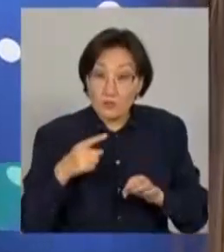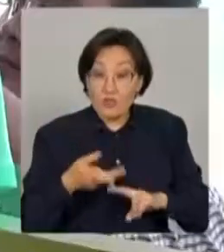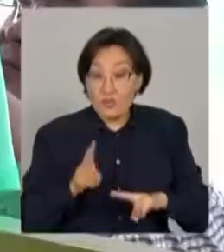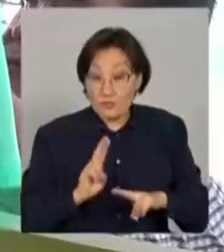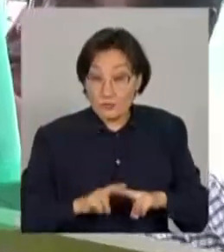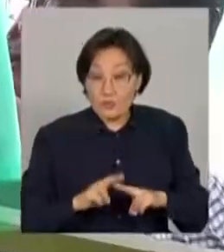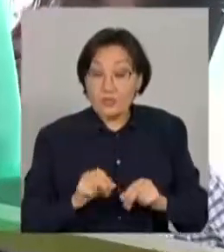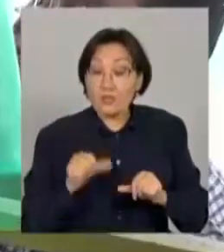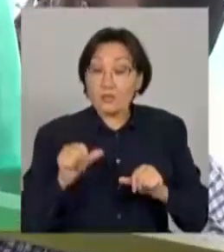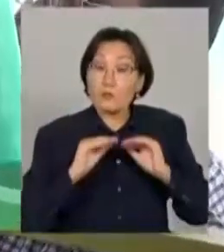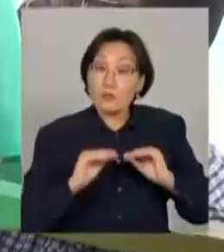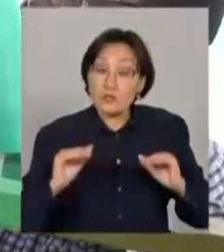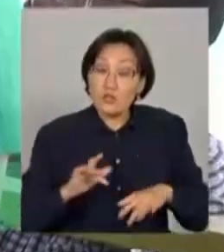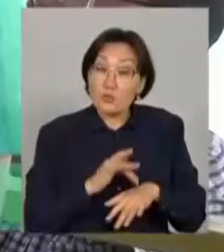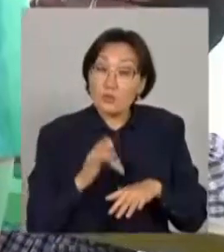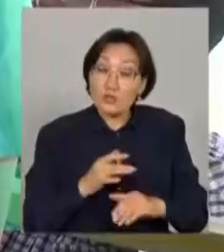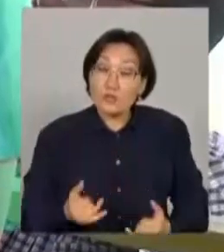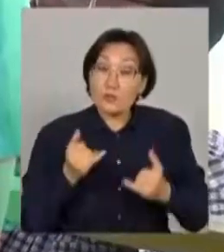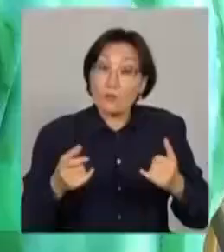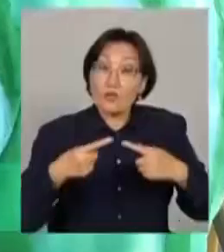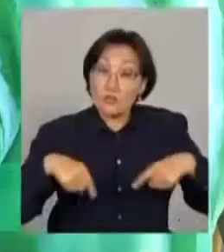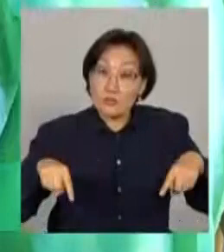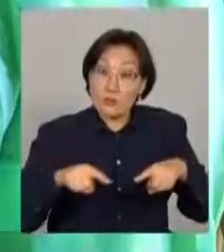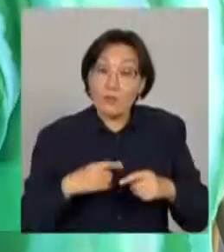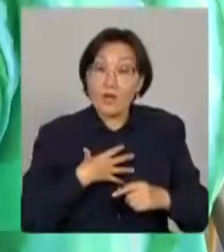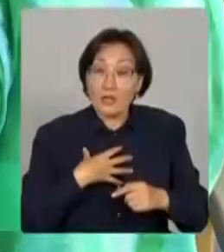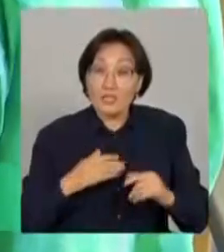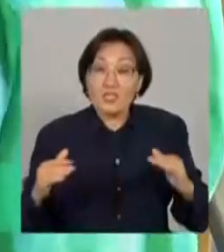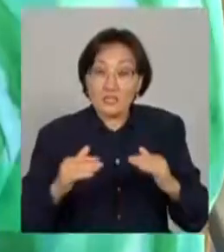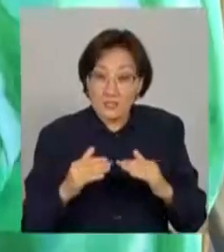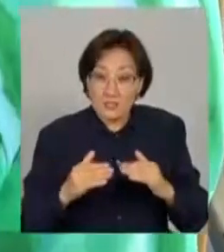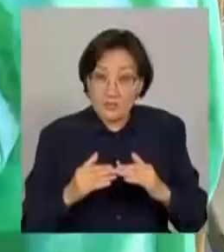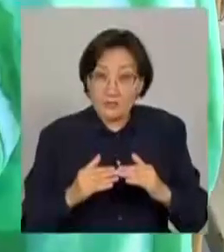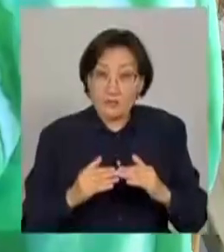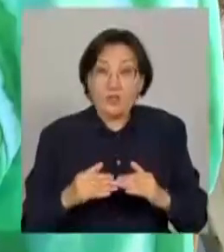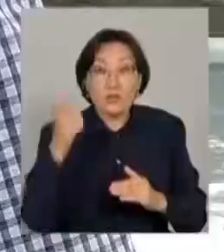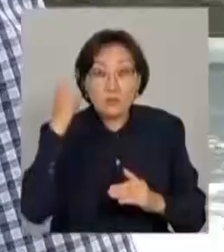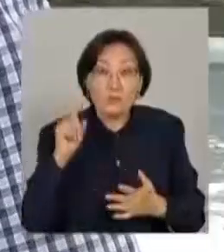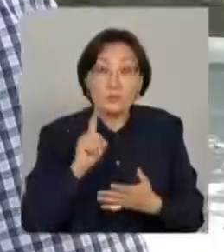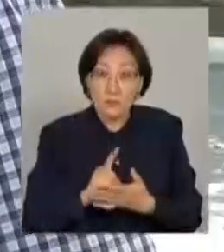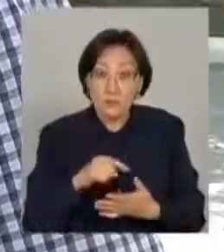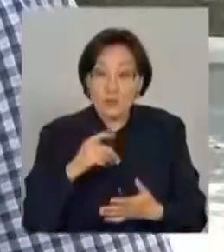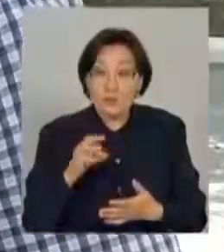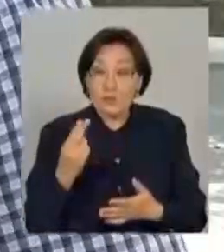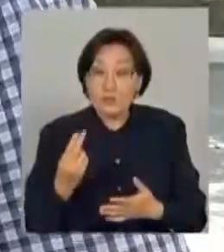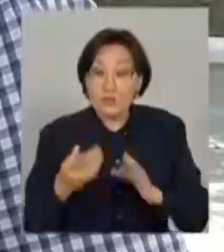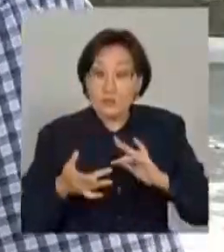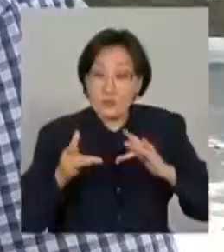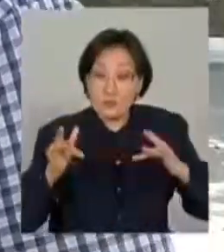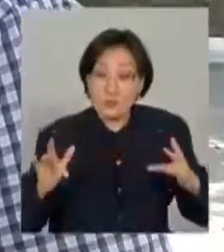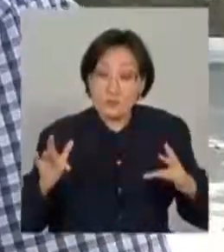Сонымен қатар ерекше балаларға қызмет көрсету орталығының да маңызды нысан екенін ескерген жөн дейді. Әлеуметтік